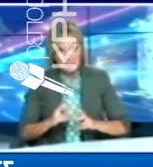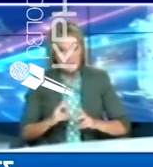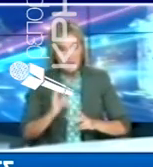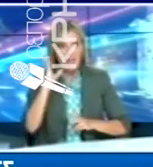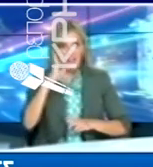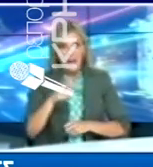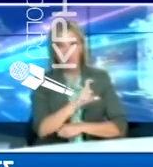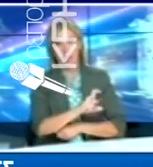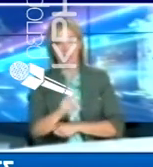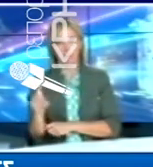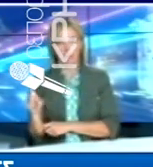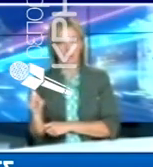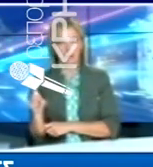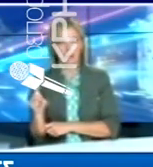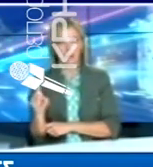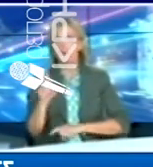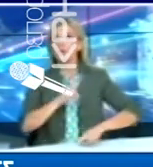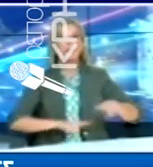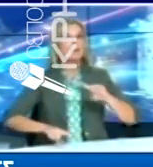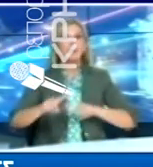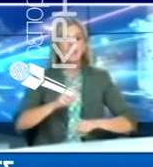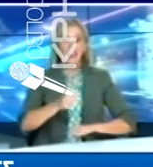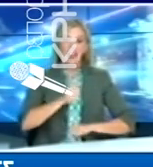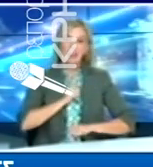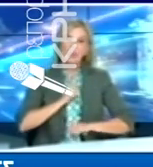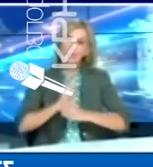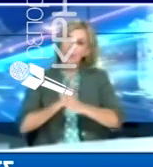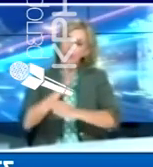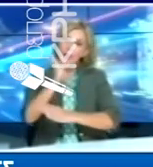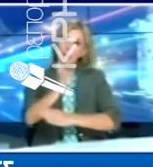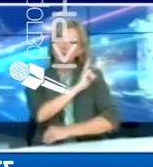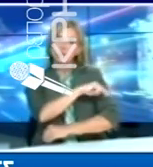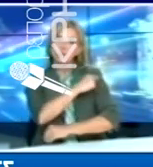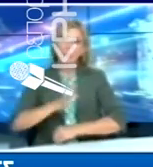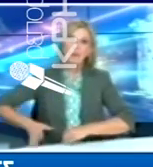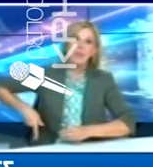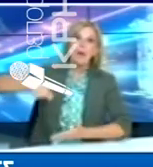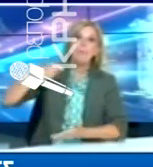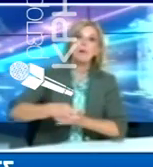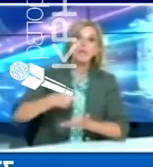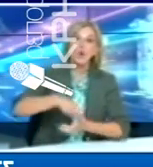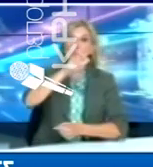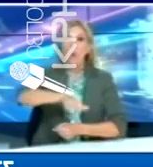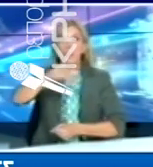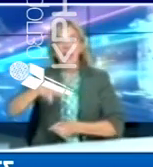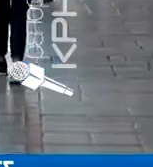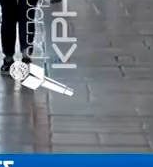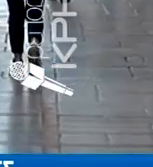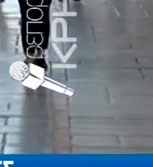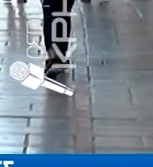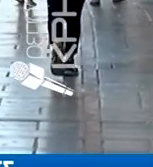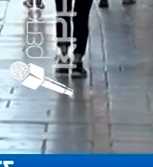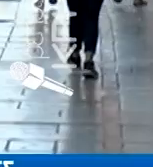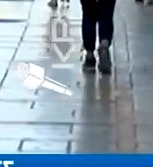εβδομάδα. Αυτά πραγματοποιούνται αποκλειστικά σε ιδιωτικά διαγνωστικά κέντρα με δαπάνη του φοιτητή έναντι 10 ευρώ για το rapid test. Την